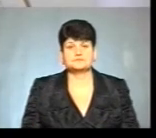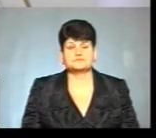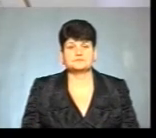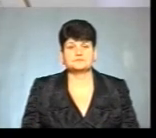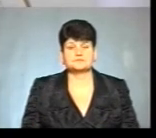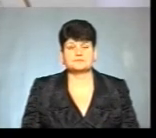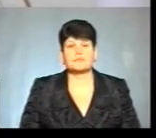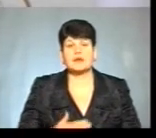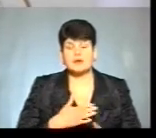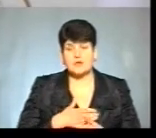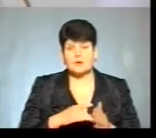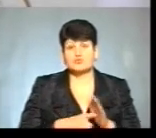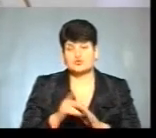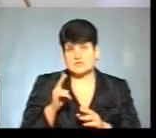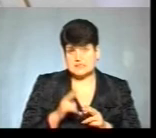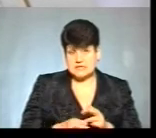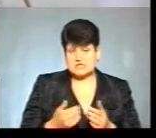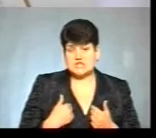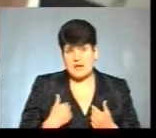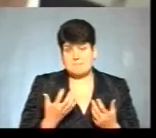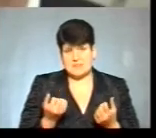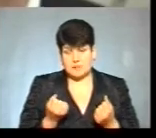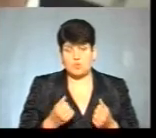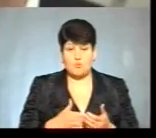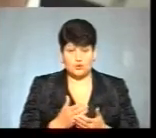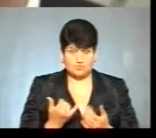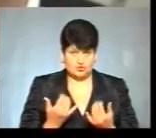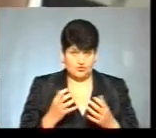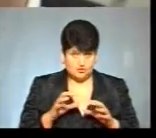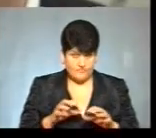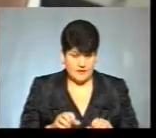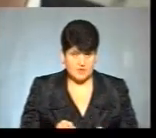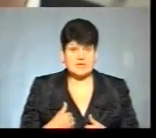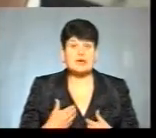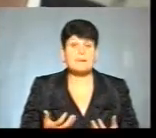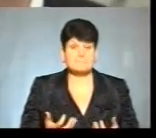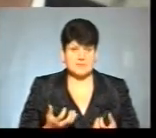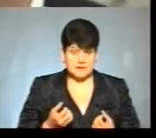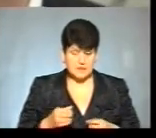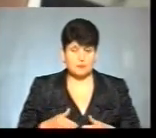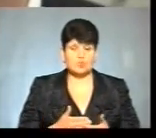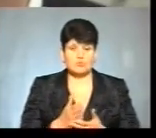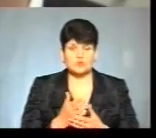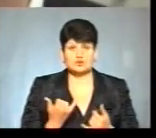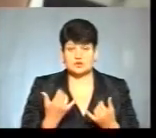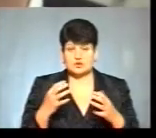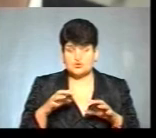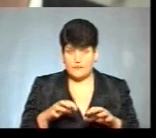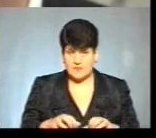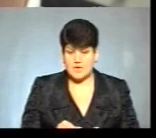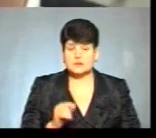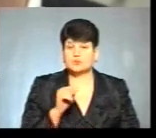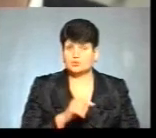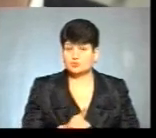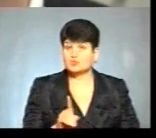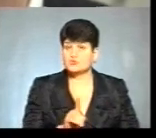Я почну з кінця. Чи я підтримую політику нинішньої влади? Я підтримую політику нинішньої влади, тому що вона